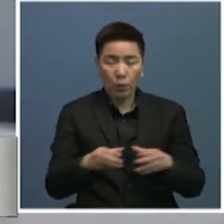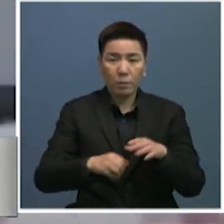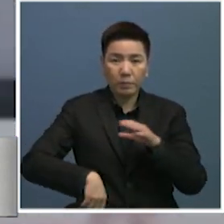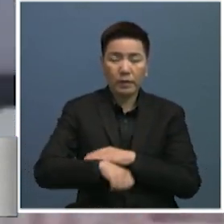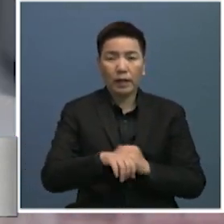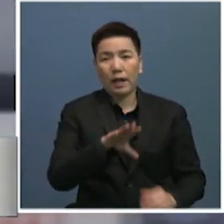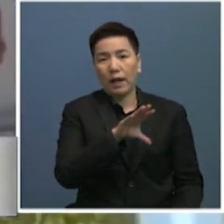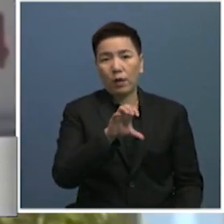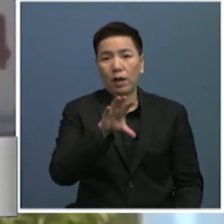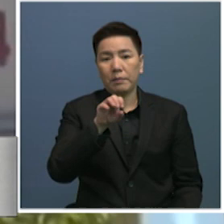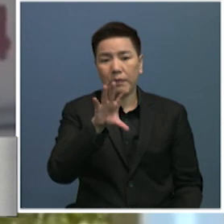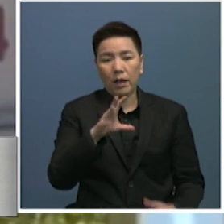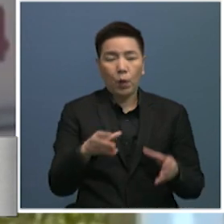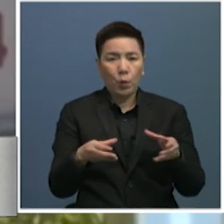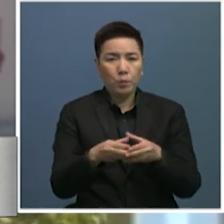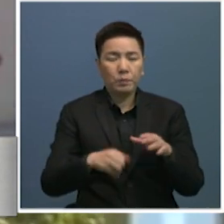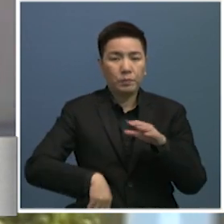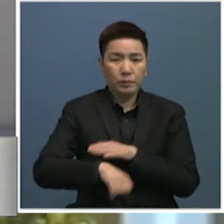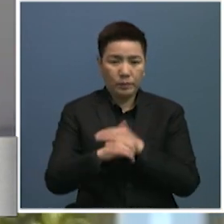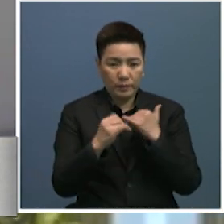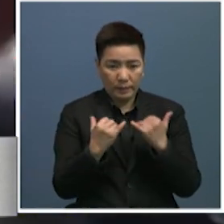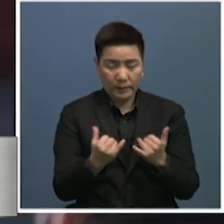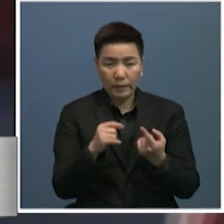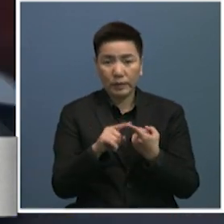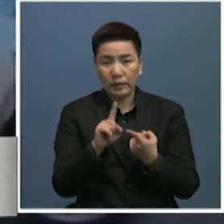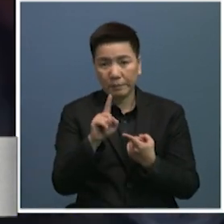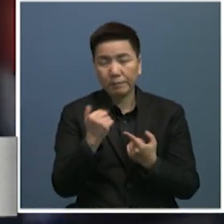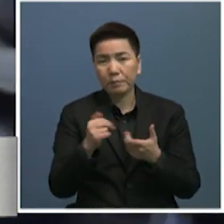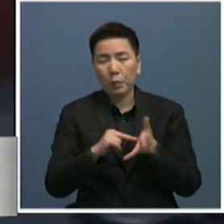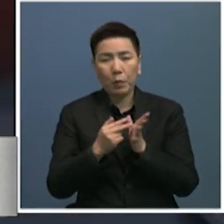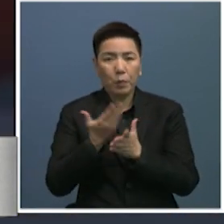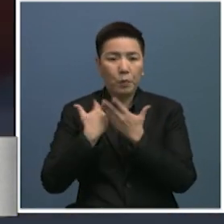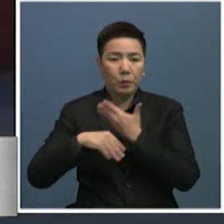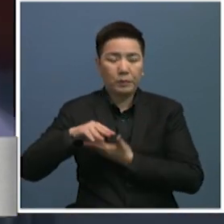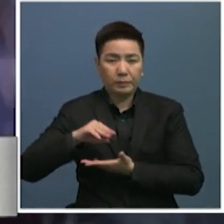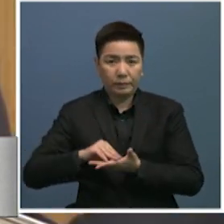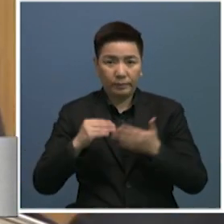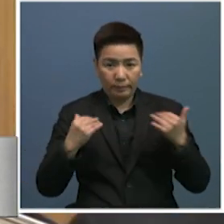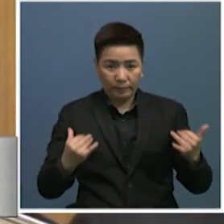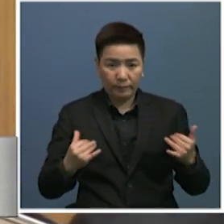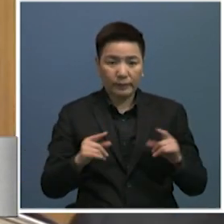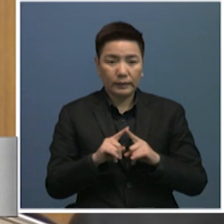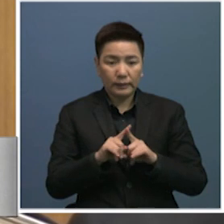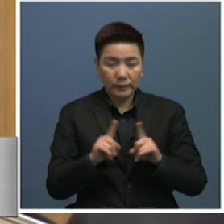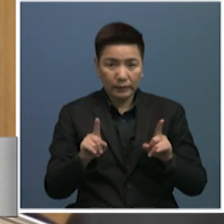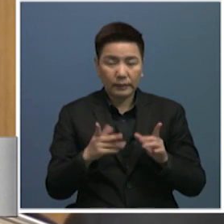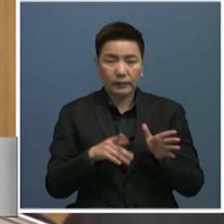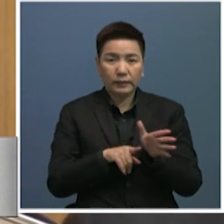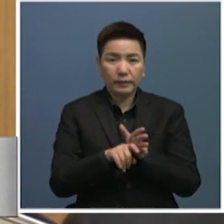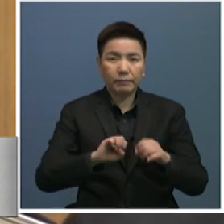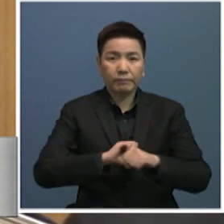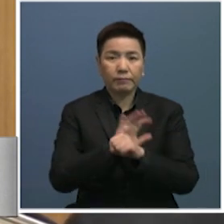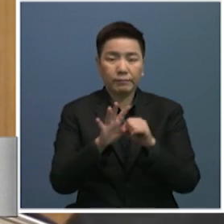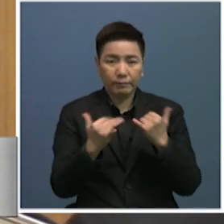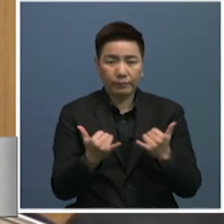ขัน 555ทีมเยอะมากนะครับและก็จะเป็นประวัติศาสตร์ครั้งใหญ่แต่เนื่องจากเรื่องของโคล